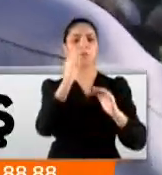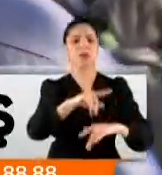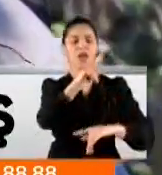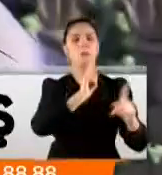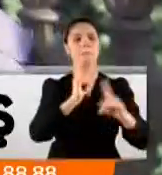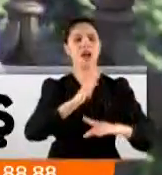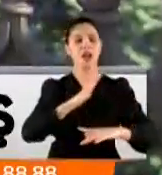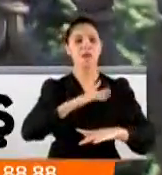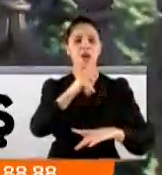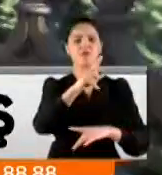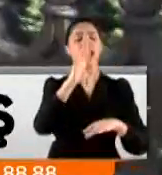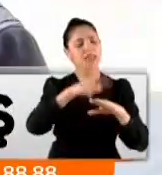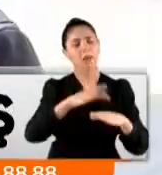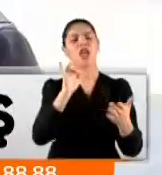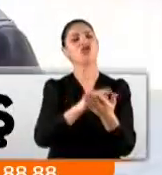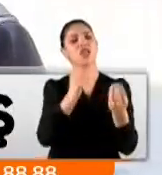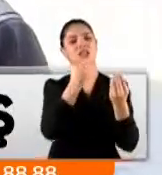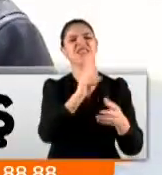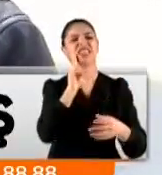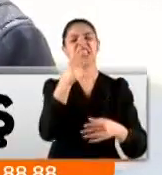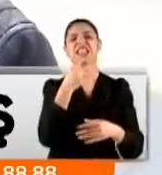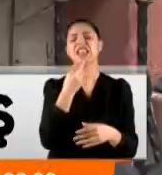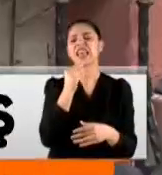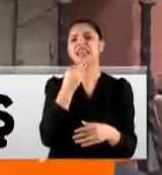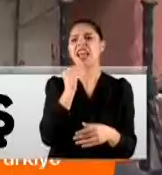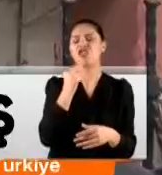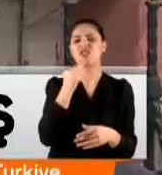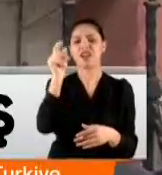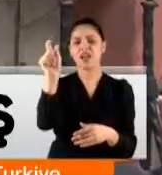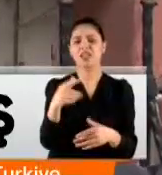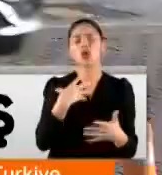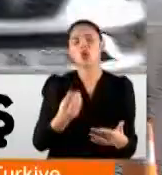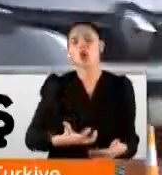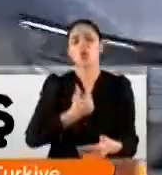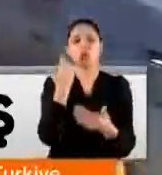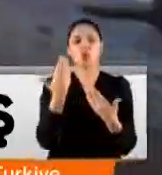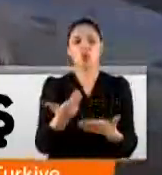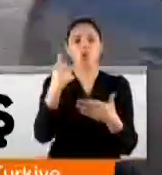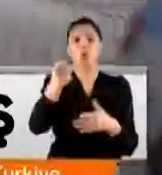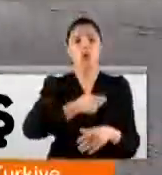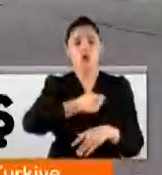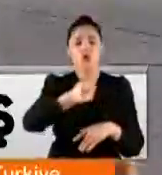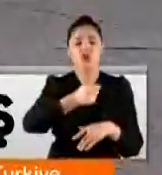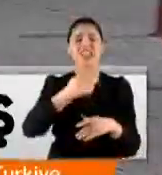İnşallah yapan cezasını çeker. Yazık oldu gencecik bir kadın. Çok üzüldük yani, bilmiyorum. Korkunç